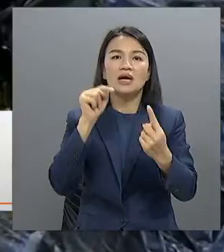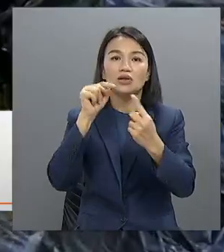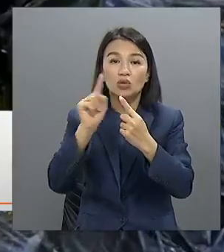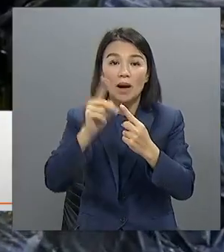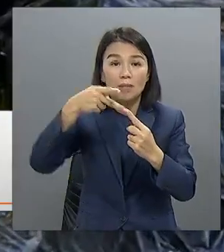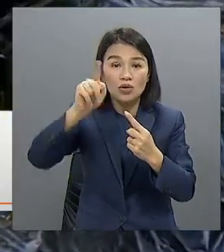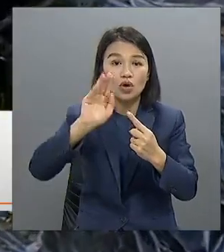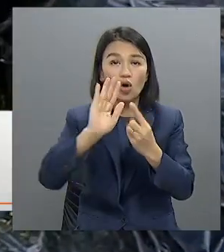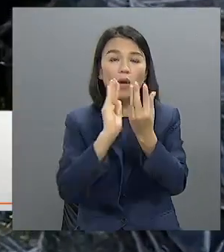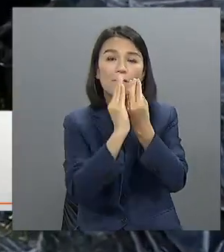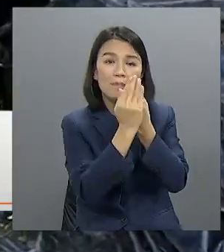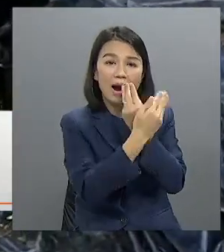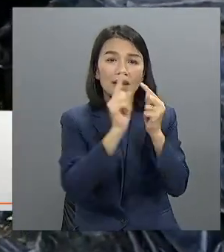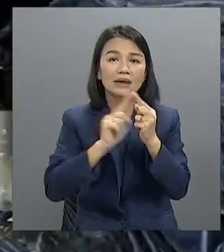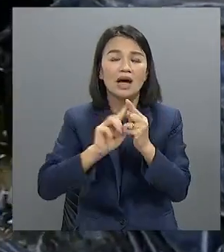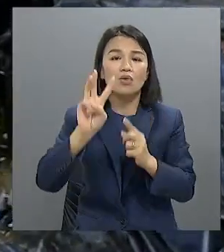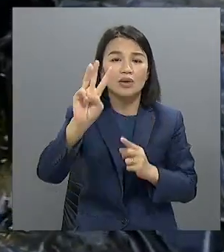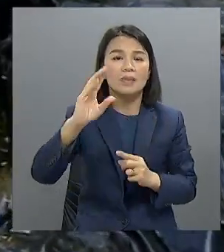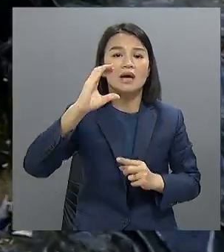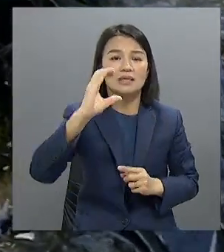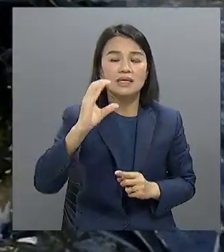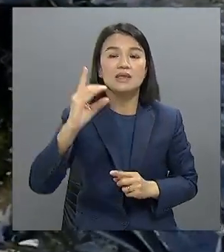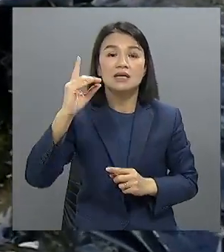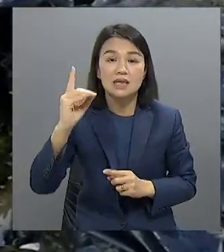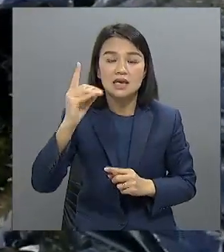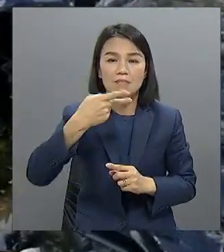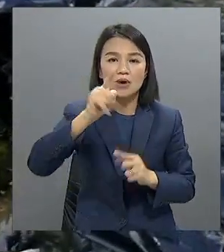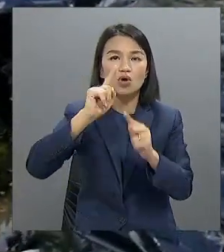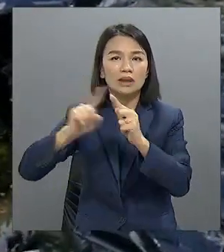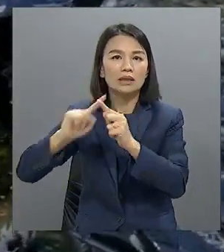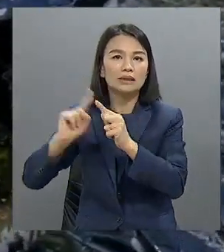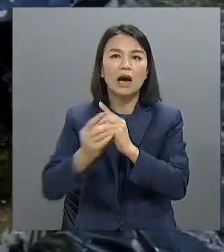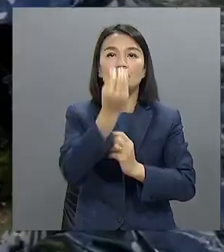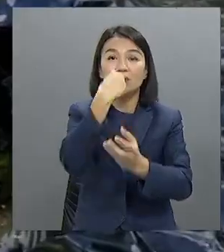ซีวิตามินดีรวมไปถึงสารประกอบต่างๆที่มีประโยชน์อื่นๆด้วยนะครับ